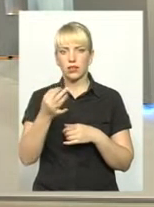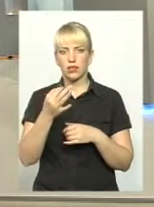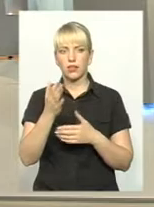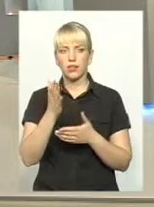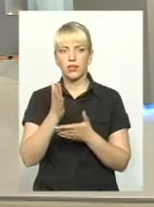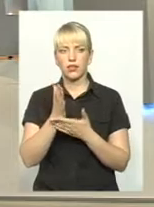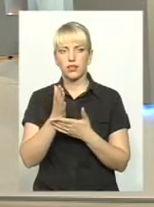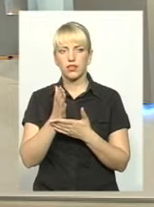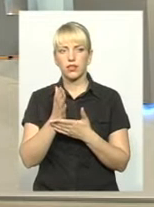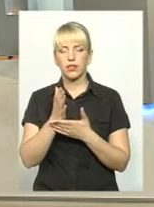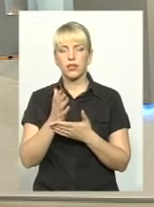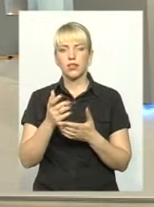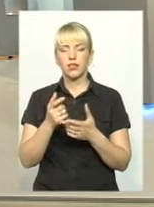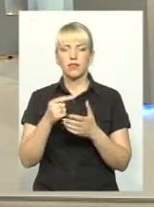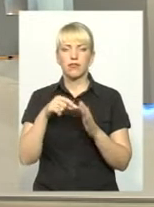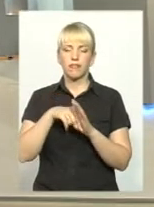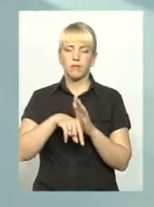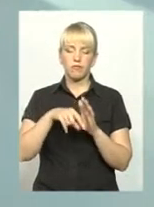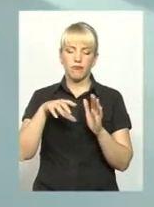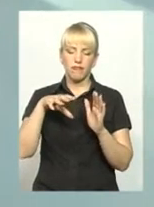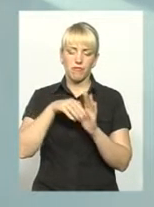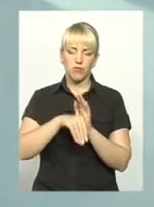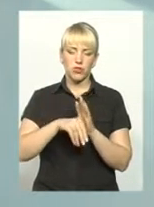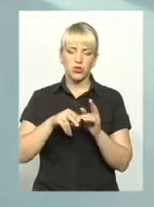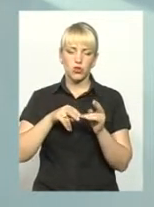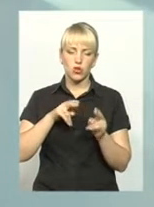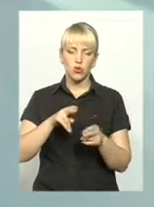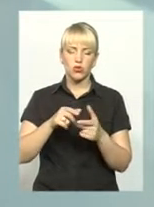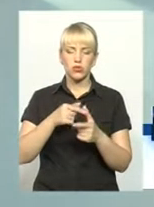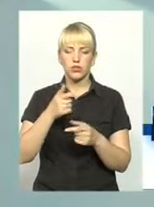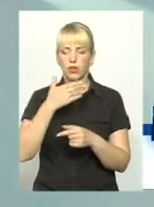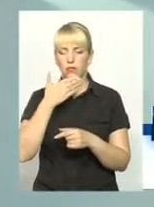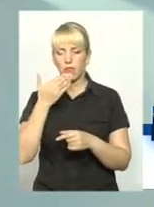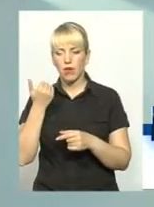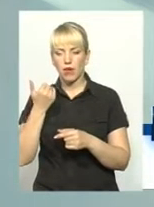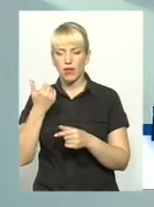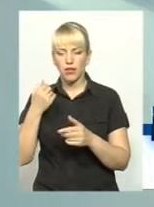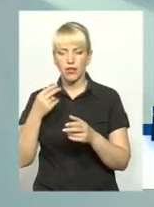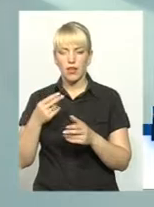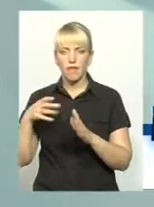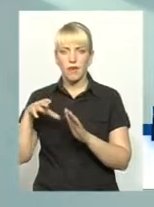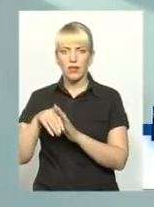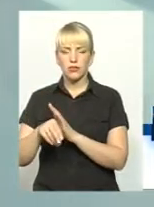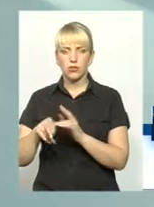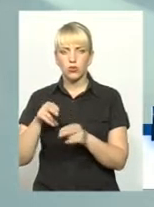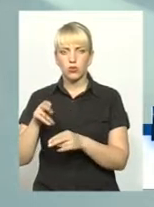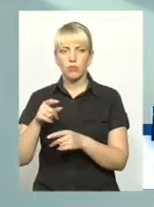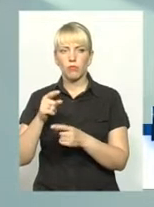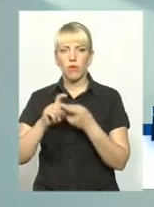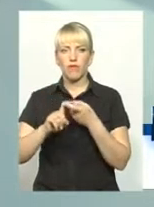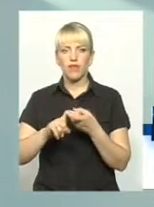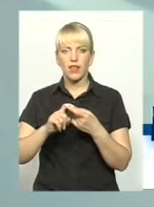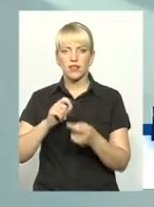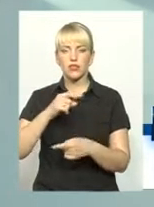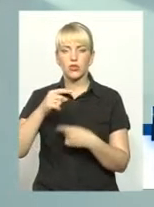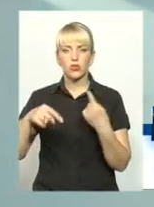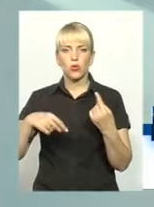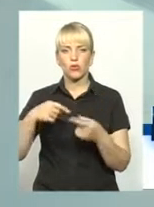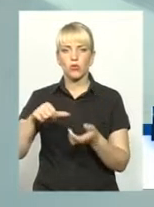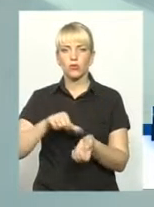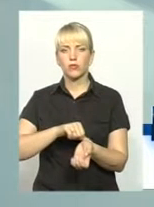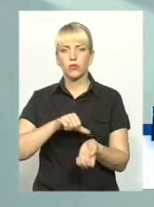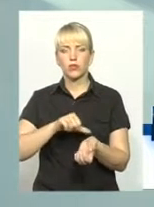Є ріст злочинів чи нема злочинів, пов'язаних з незаконним обігом наркотиків. Сьогодні таких два відомства. Сьогодні